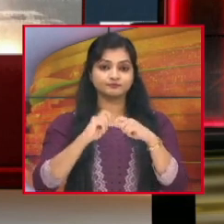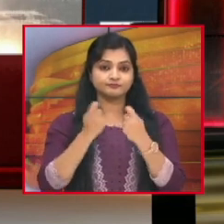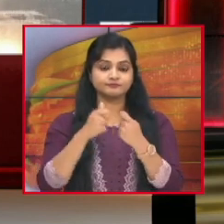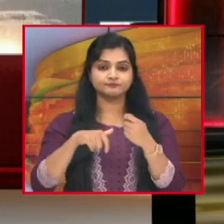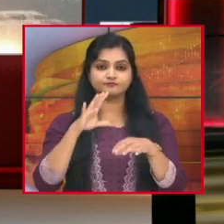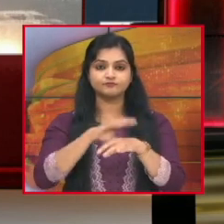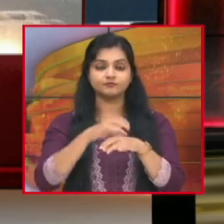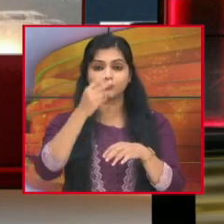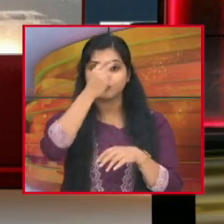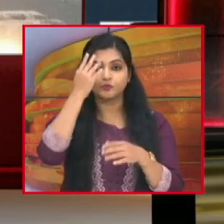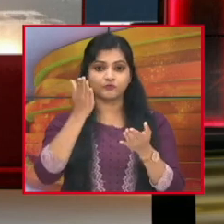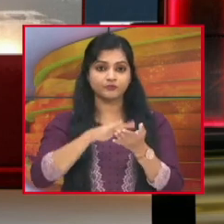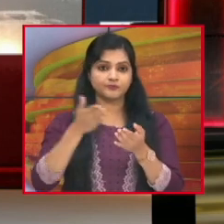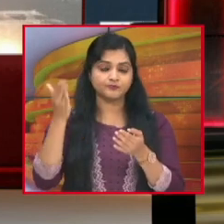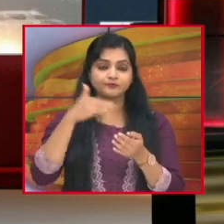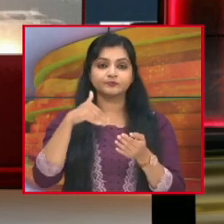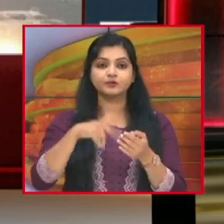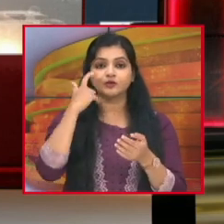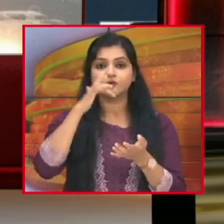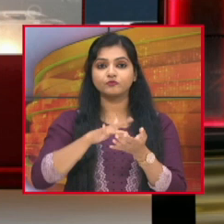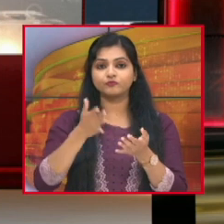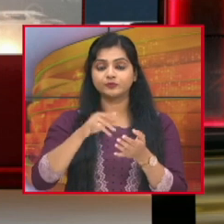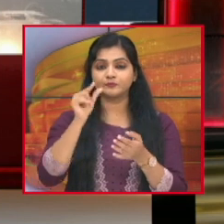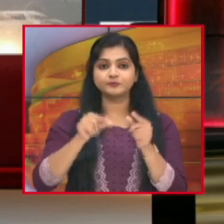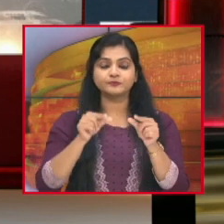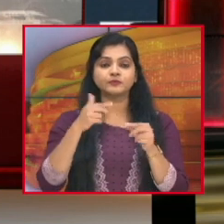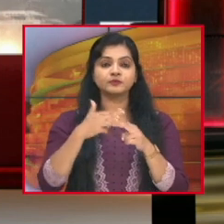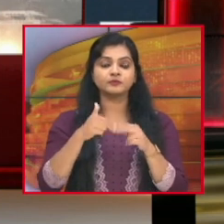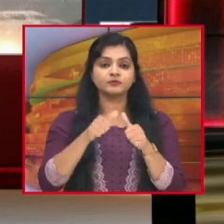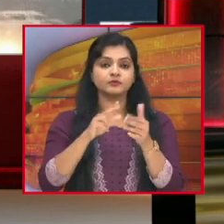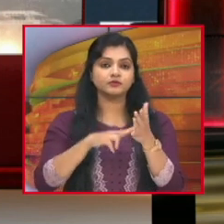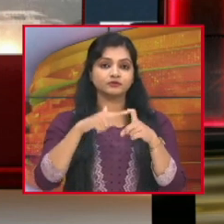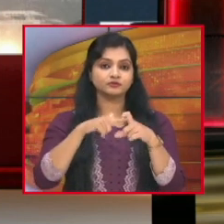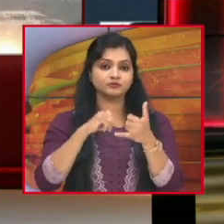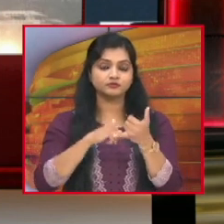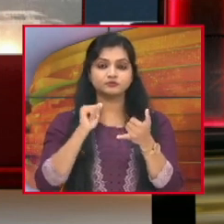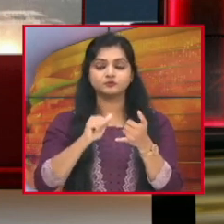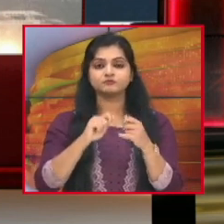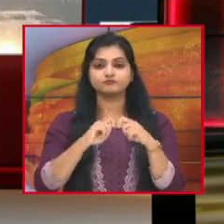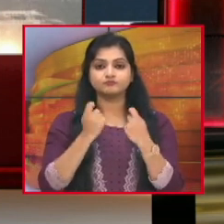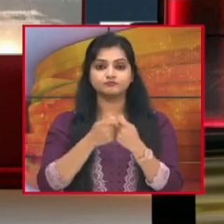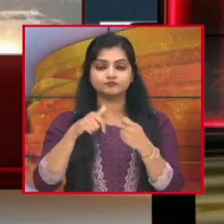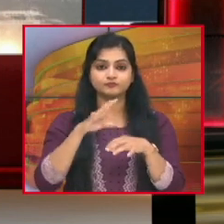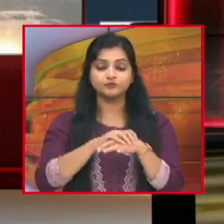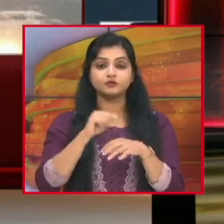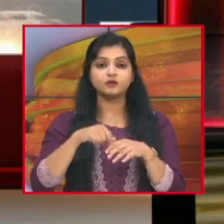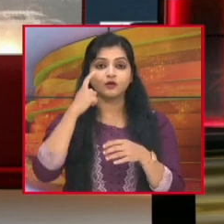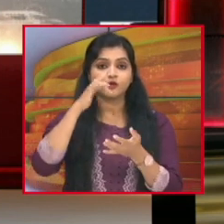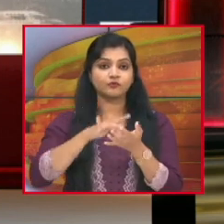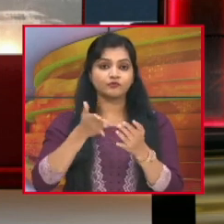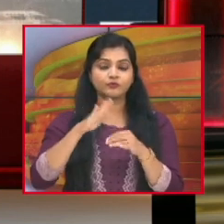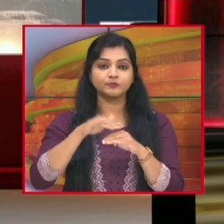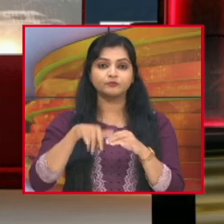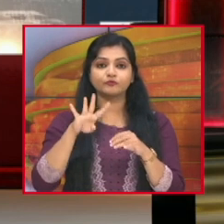ദുബായിൽ നിന്നെത്തിയ കണ്ണൂർ തളിപ്പറമ്പ് സ്വദേശി നടുവൽ മുഹമ്മദ് അനീസും കൂട്ടാളികളുമാണ് പിടിയിലായത്. അനീസിന്റെ അറിവോടെയാണ് കണ്ണൂരിൽ നിന്ന് നാലംഗ സംഘം